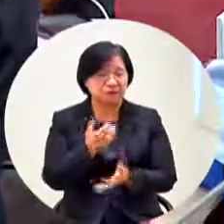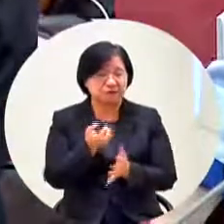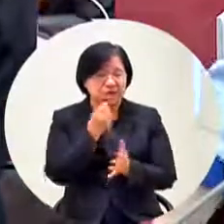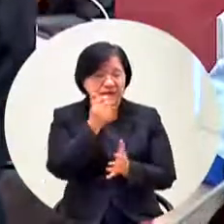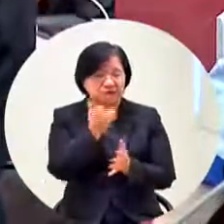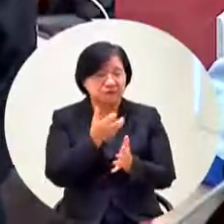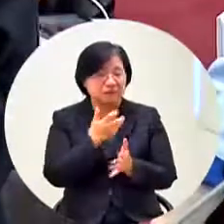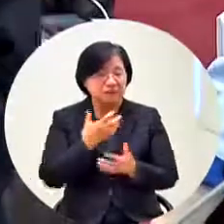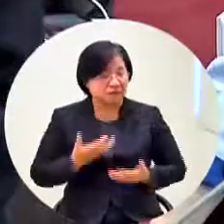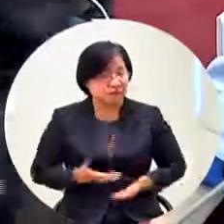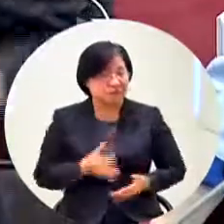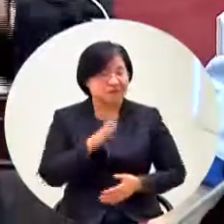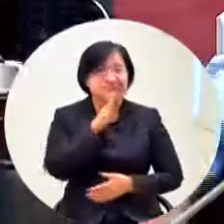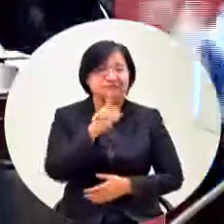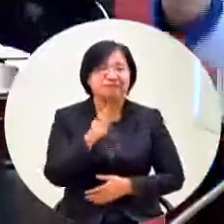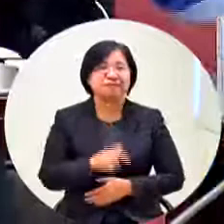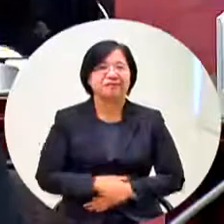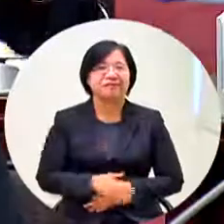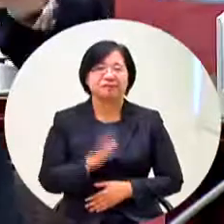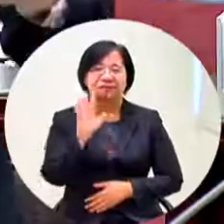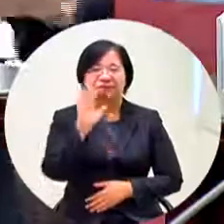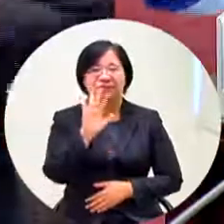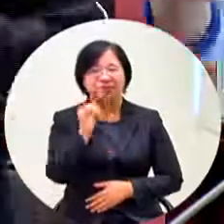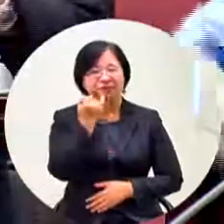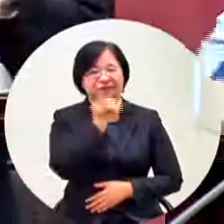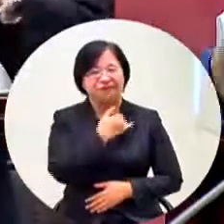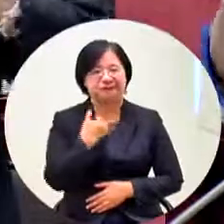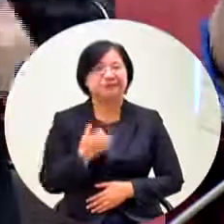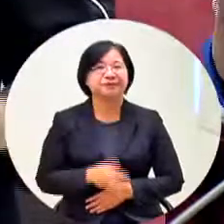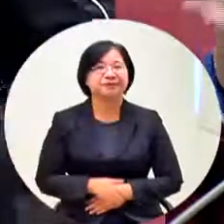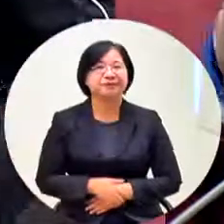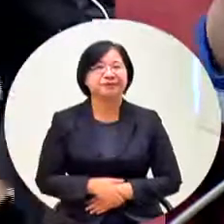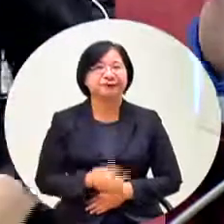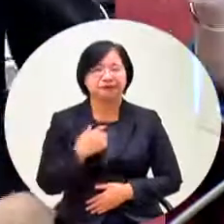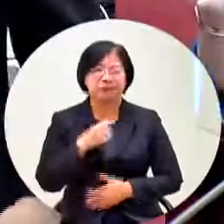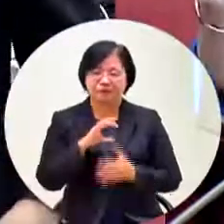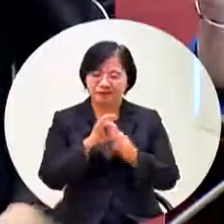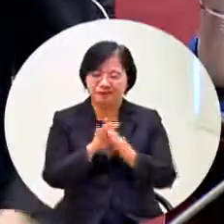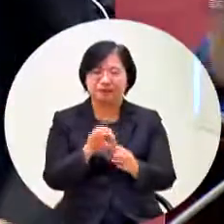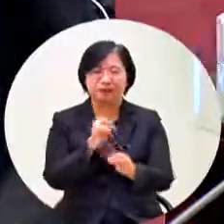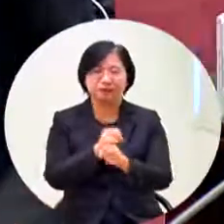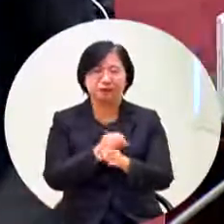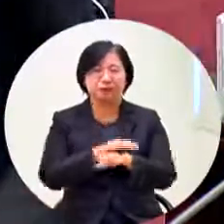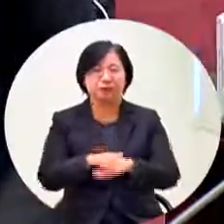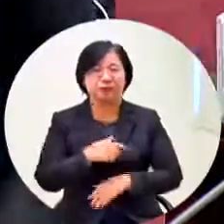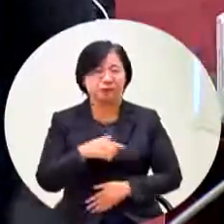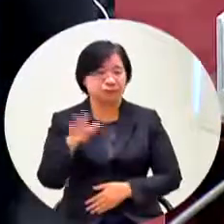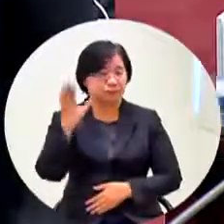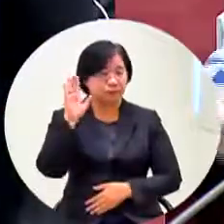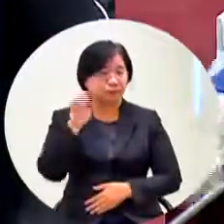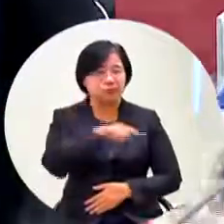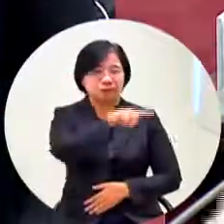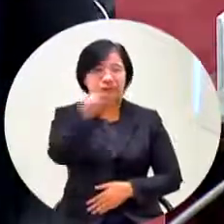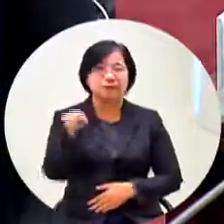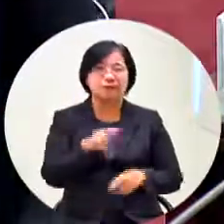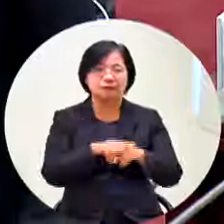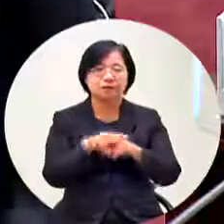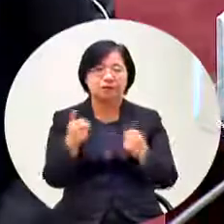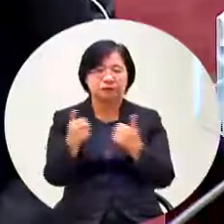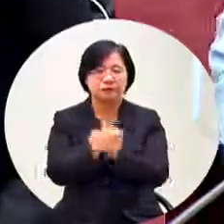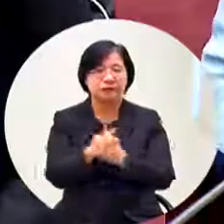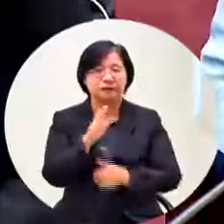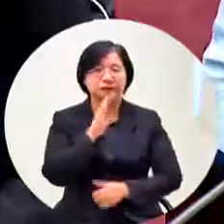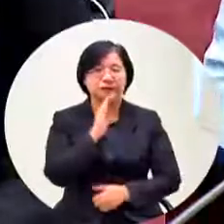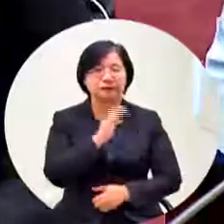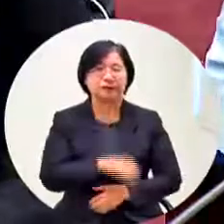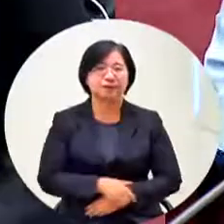啊，是不是？ 所以 我要在这边， 我们一定会 好。我在这边做一个宣誓，在座的虽然都是代理哈，虽然里